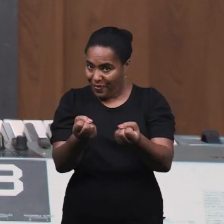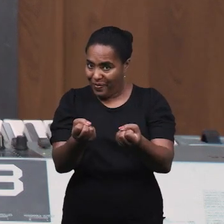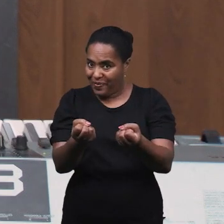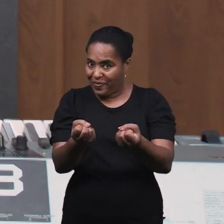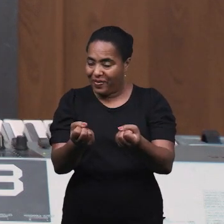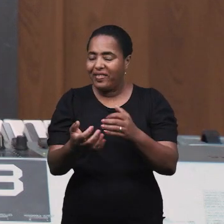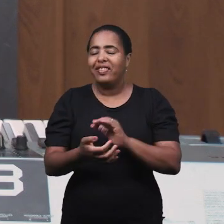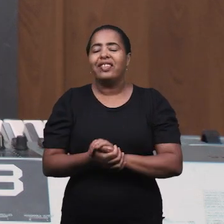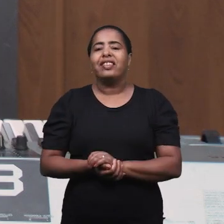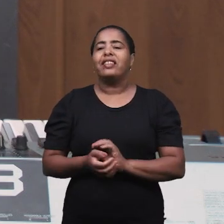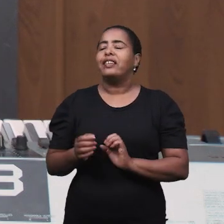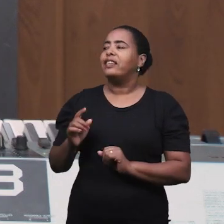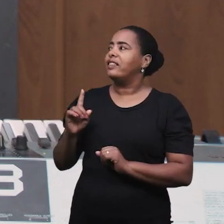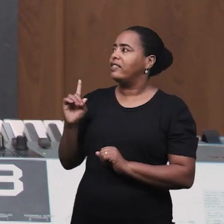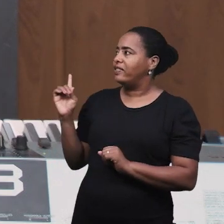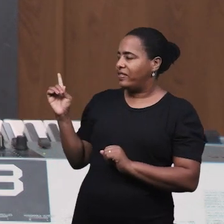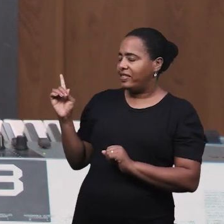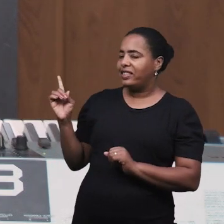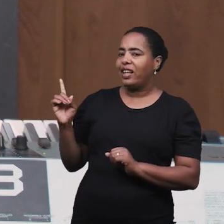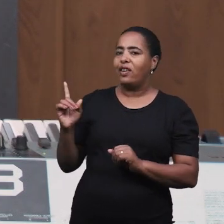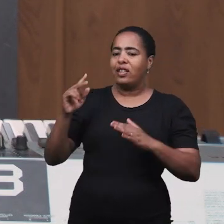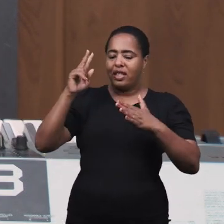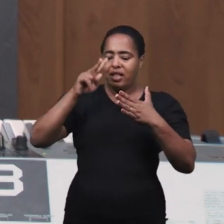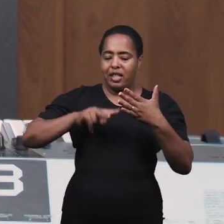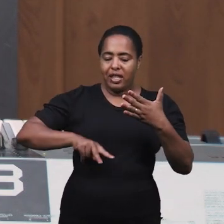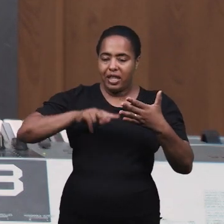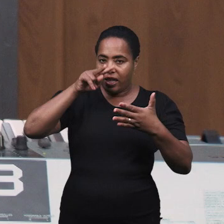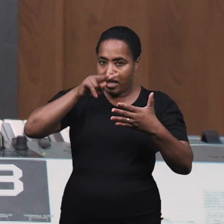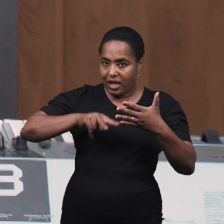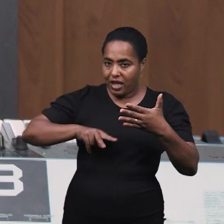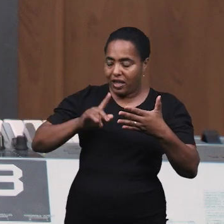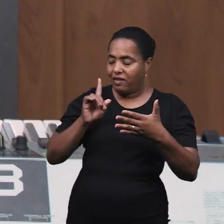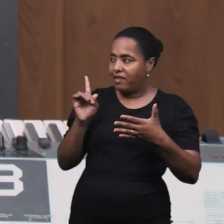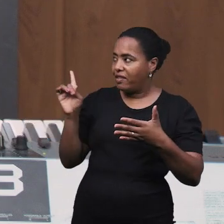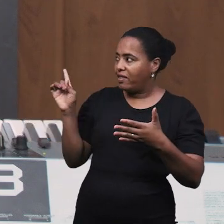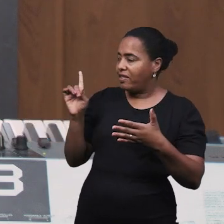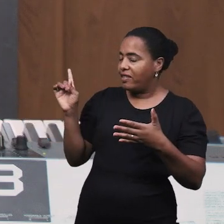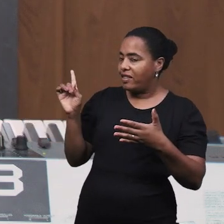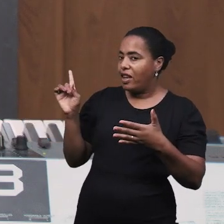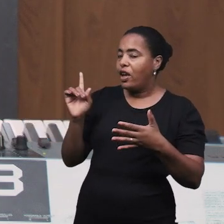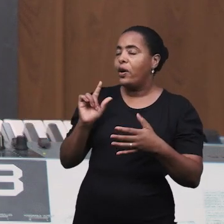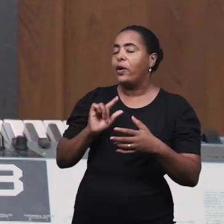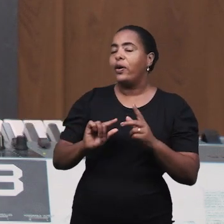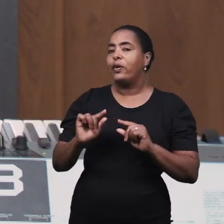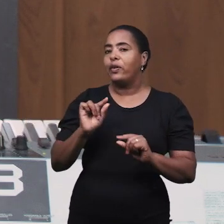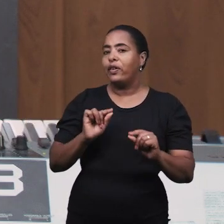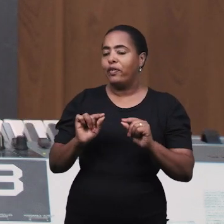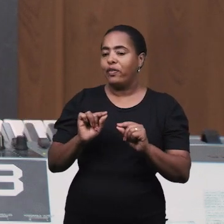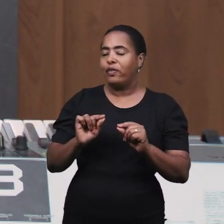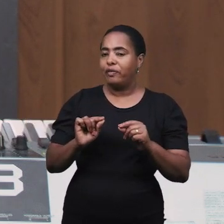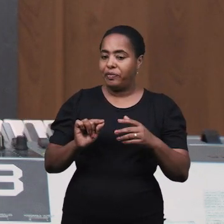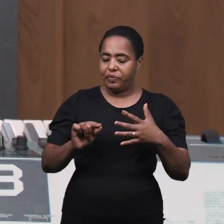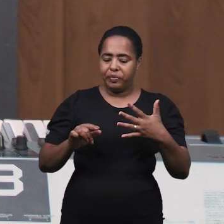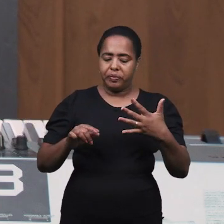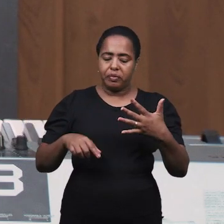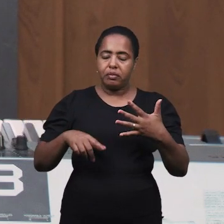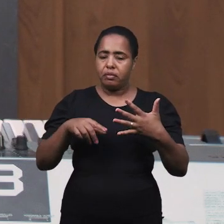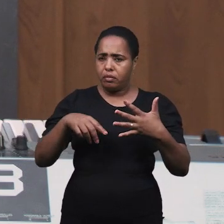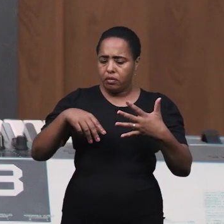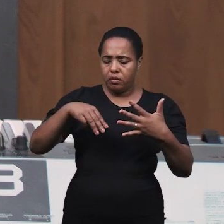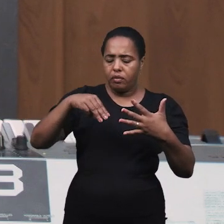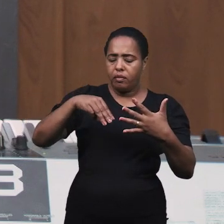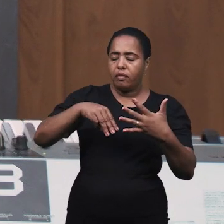merveilleuse. Allons-y. Ici, nous avons la lecture relative. Dans cette lecture relative, nous avons les